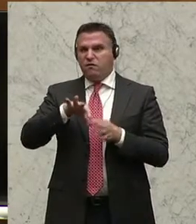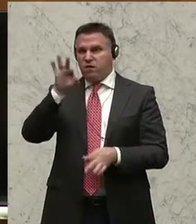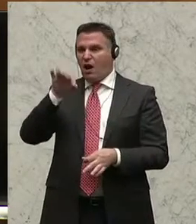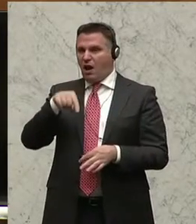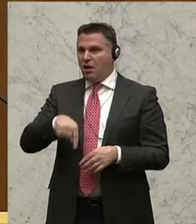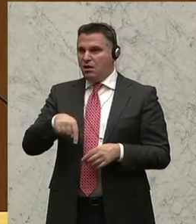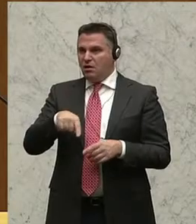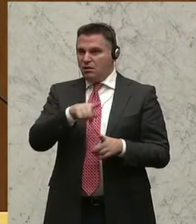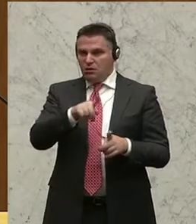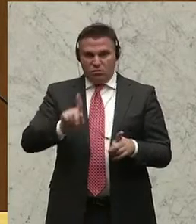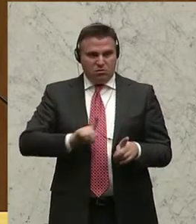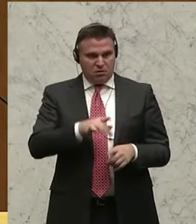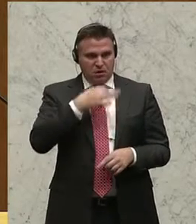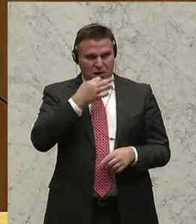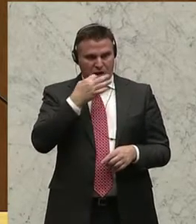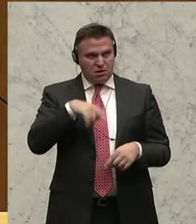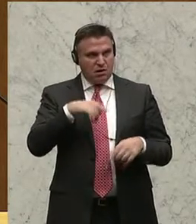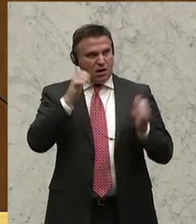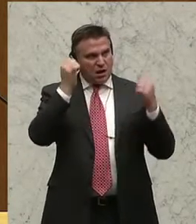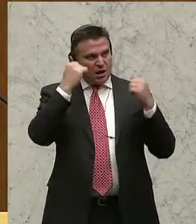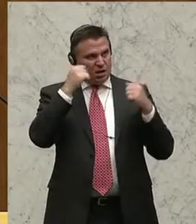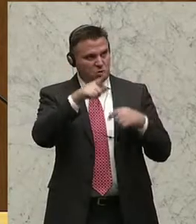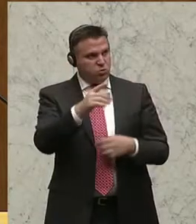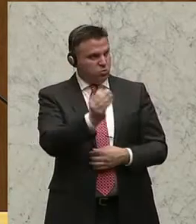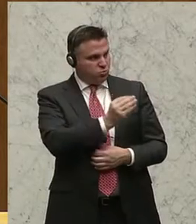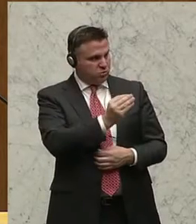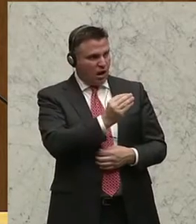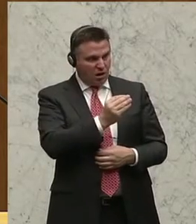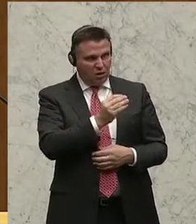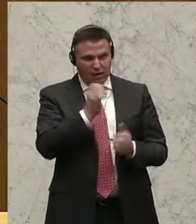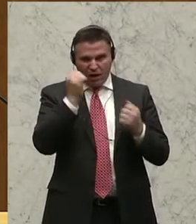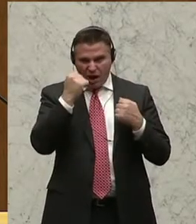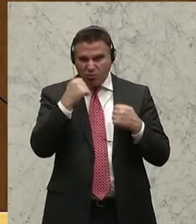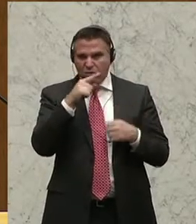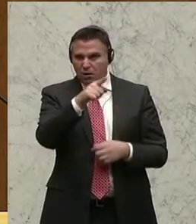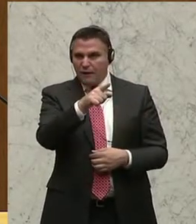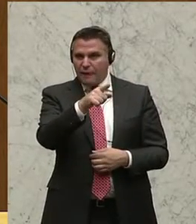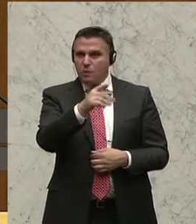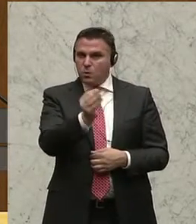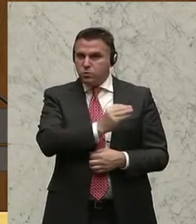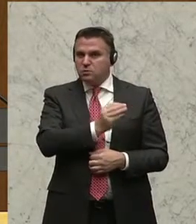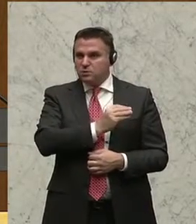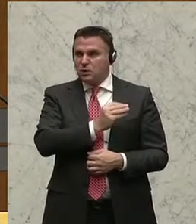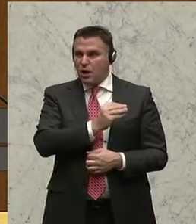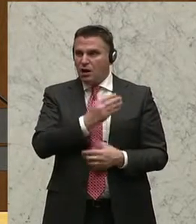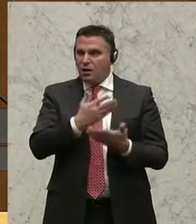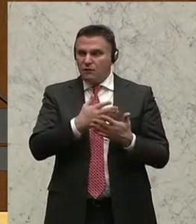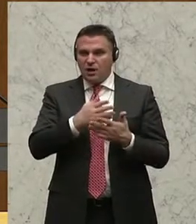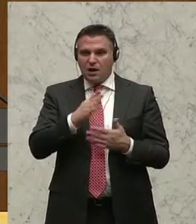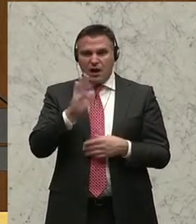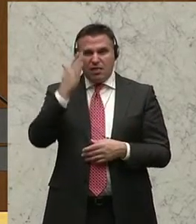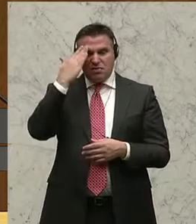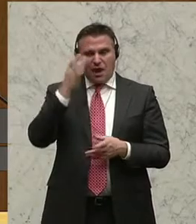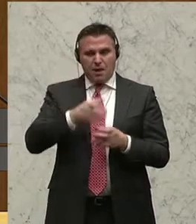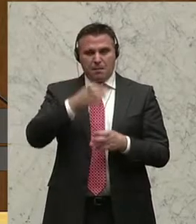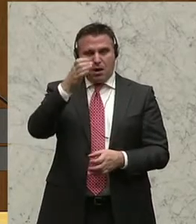am Rednerpult der Republik zu einem Minister gesagt haben? Sie haben im Zusammenhang mit dem Denkmal